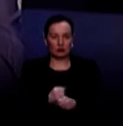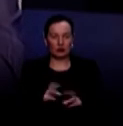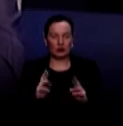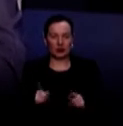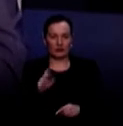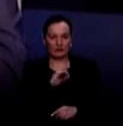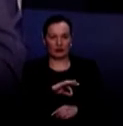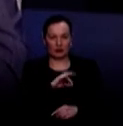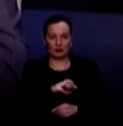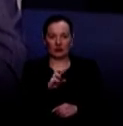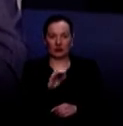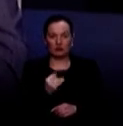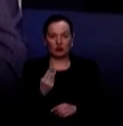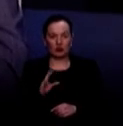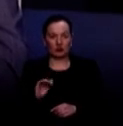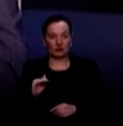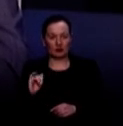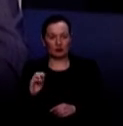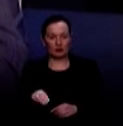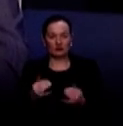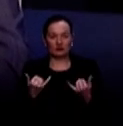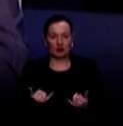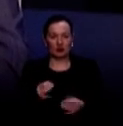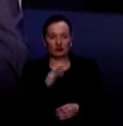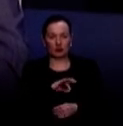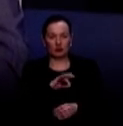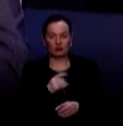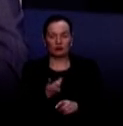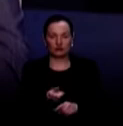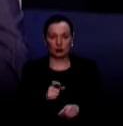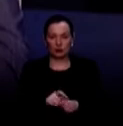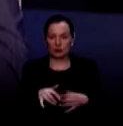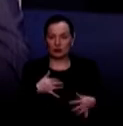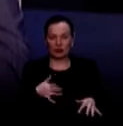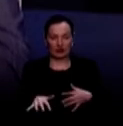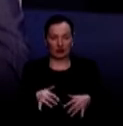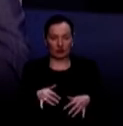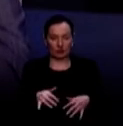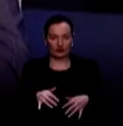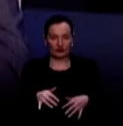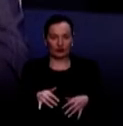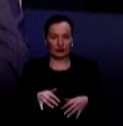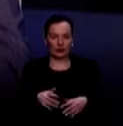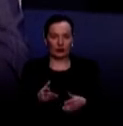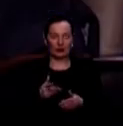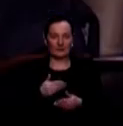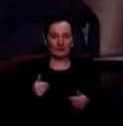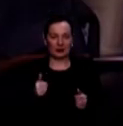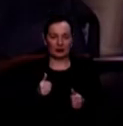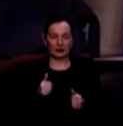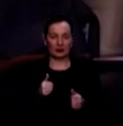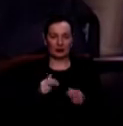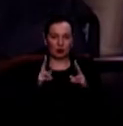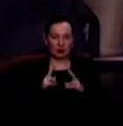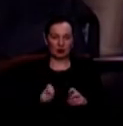його? Бішофіт зараз використовується дуже слабенько. Дуже слабенько. Ми розглядали два напрямки.